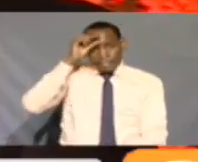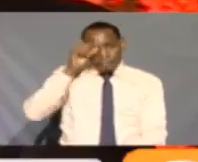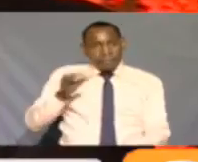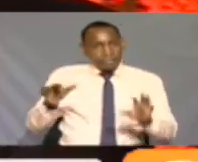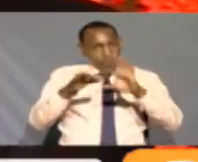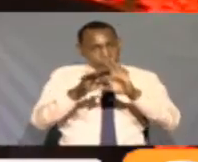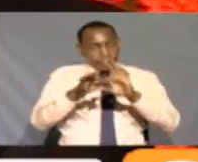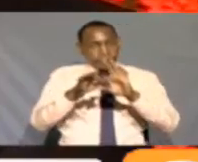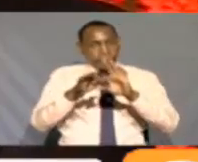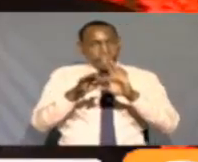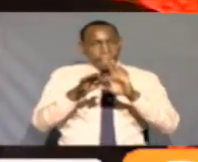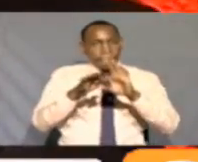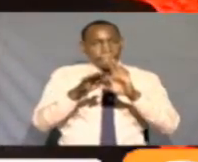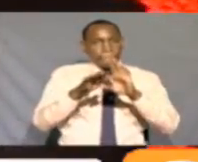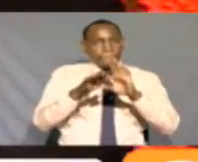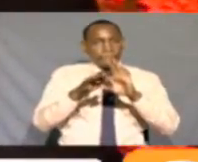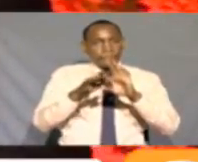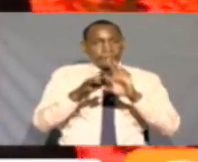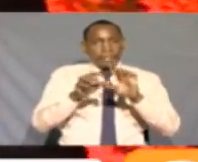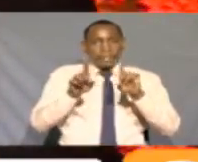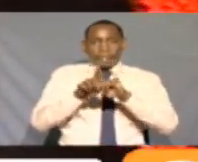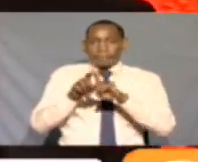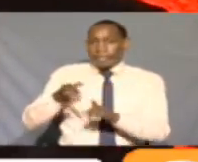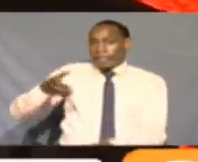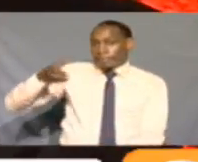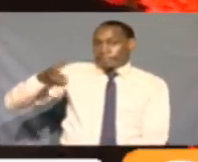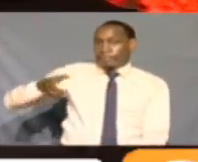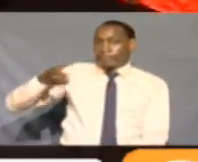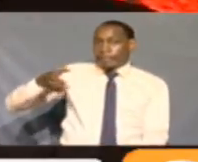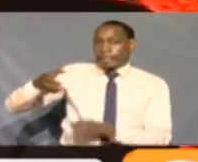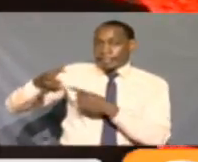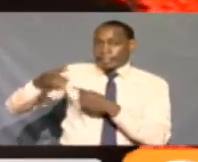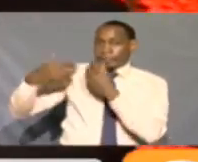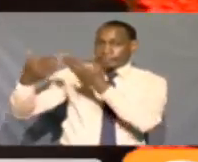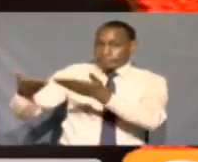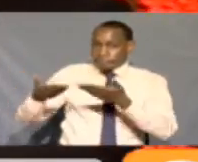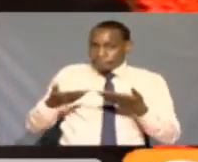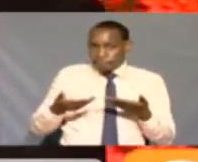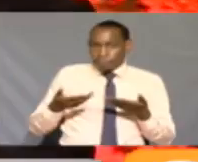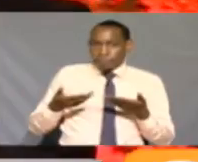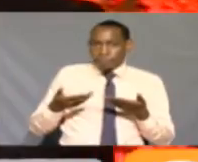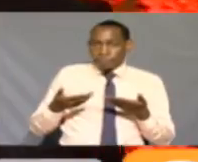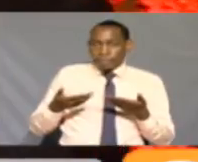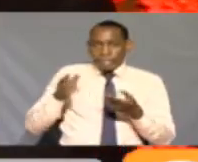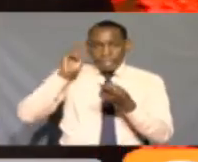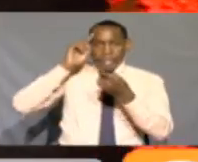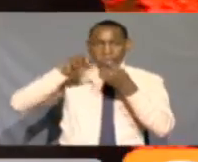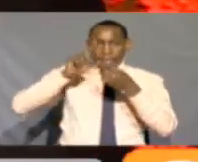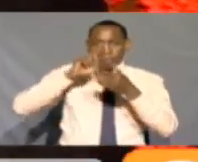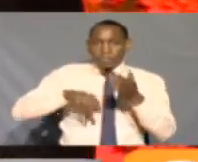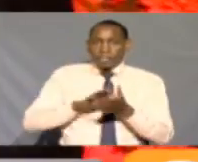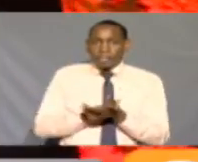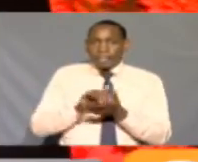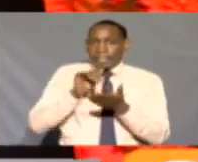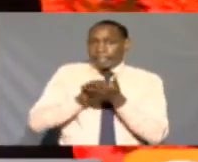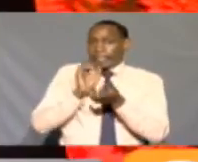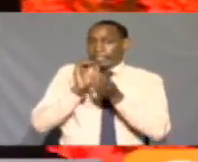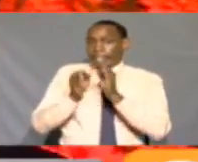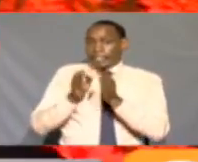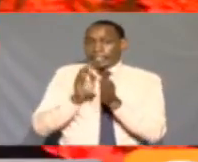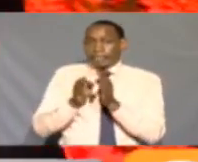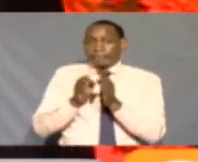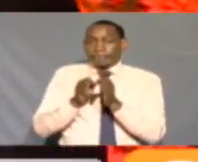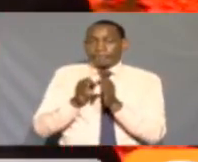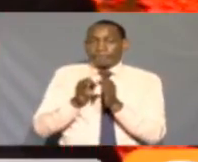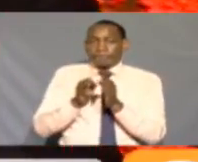yake. Na hata hii handshake iliyoletwa, madhumuni yake ilikuwa ni kwamba iwapo William